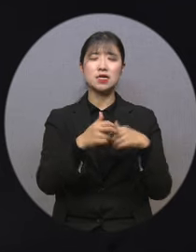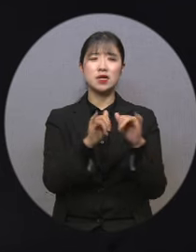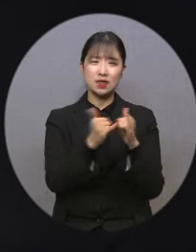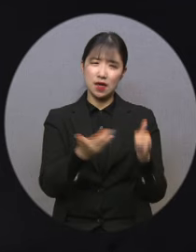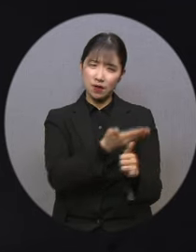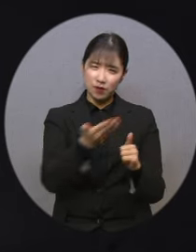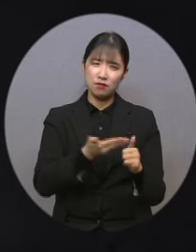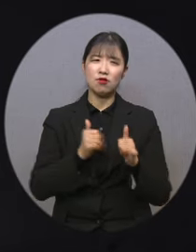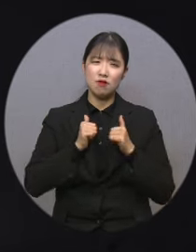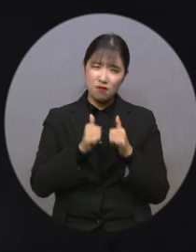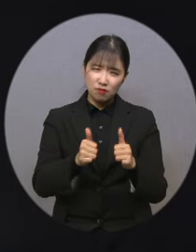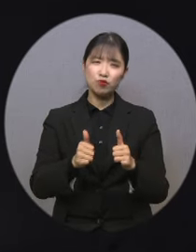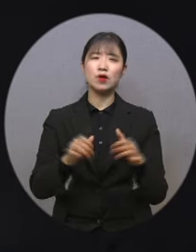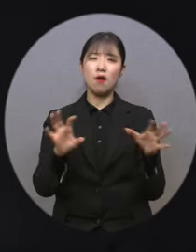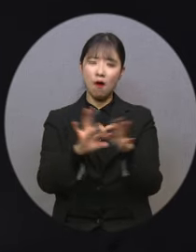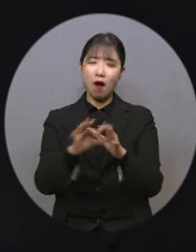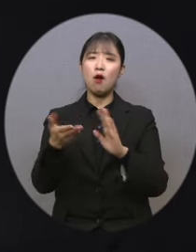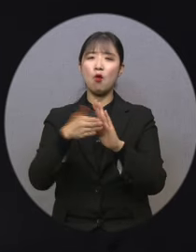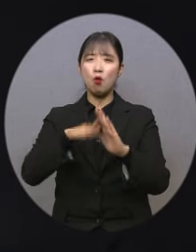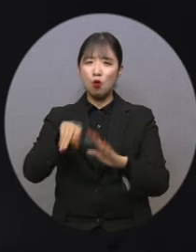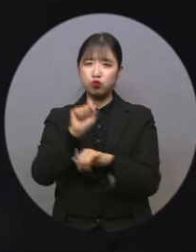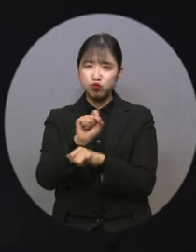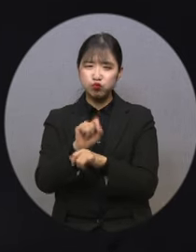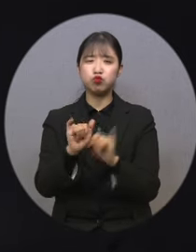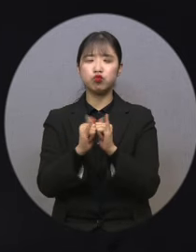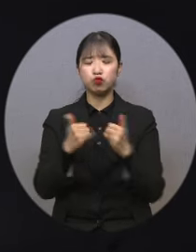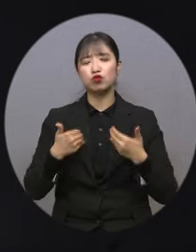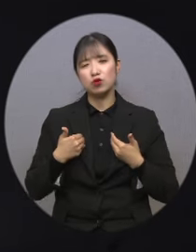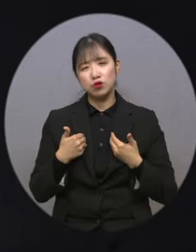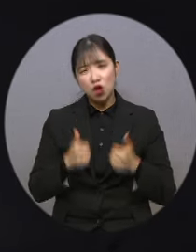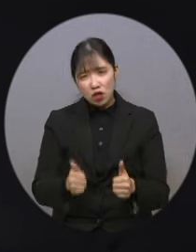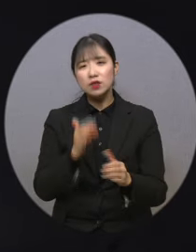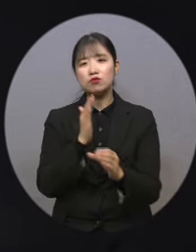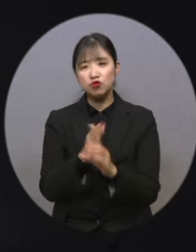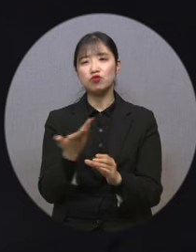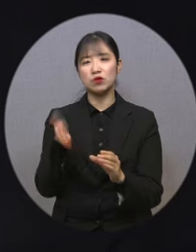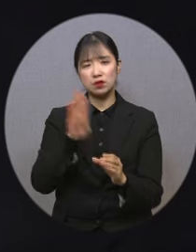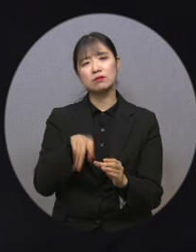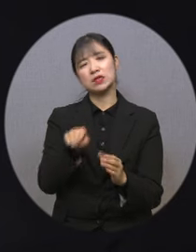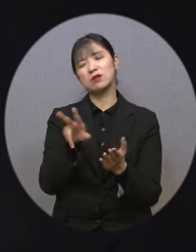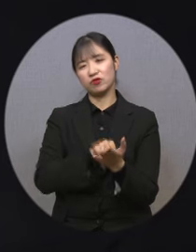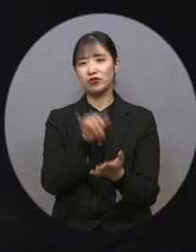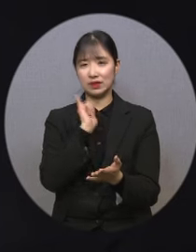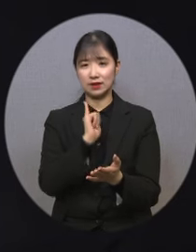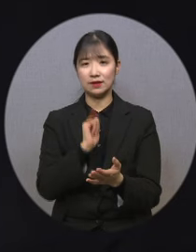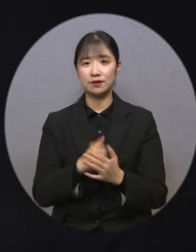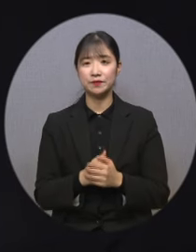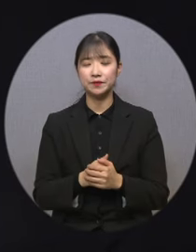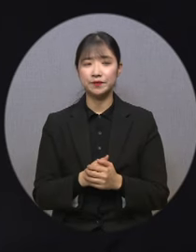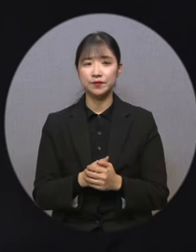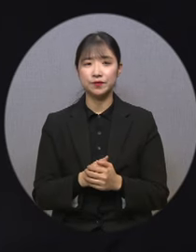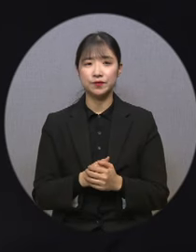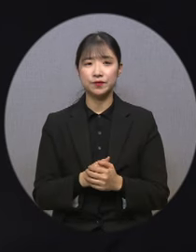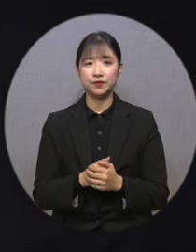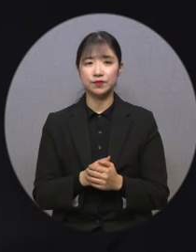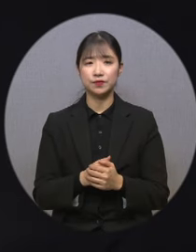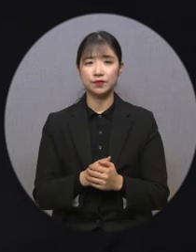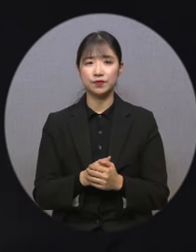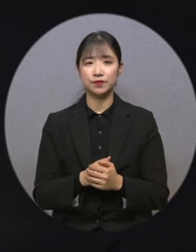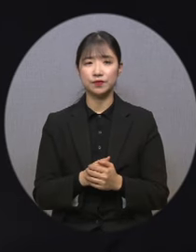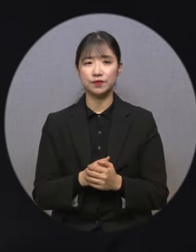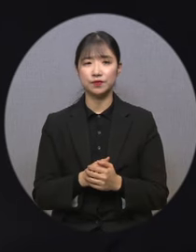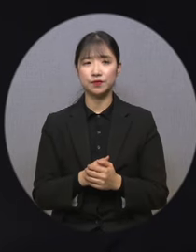관계 공무원들이 열심히 하고 있는데 조금 문제가 거기 있습니다 이유 이런